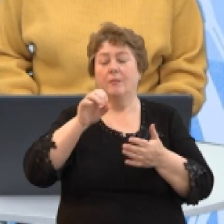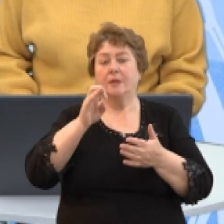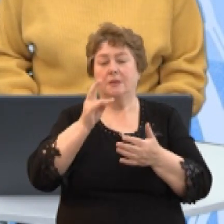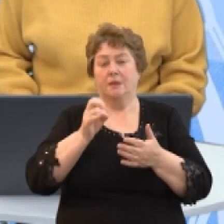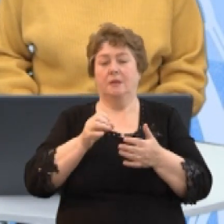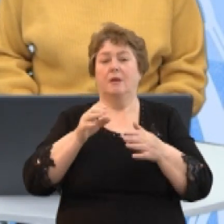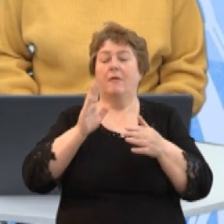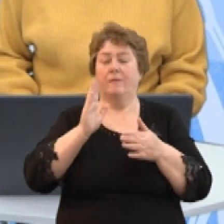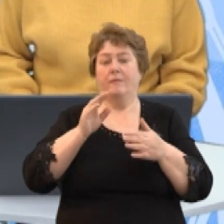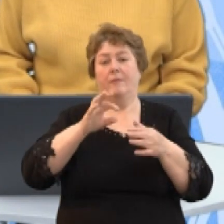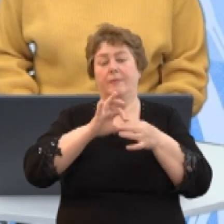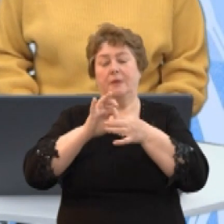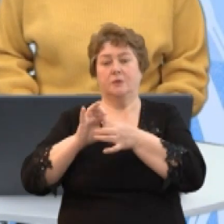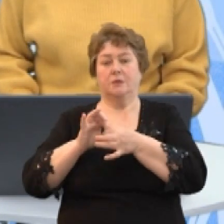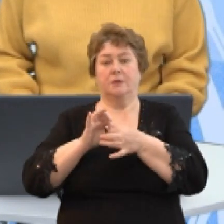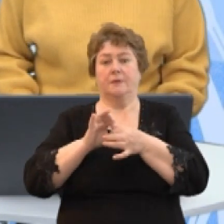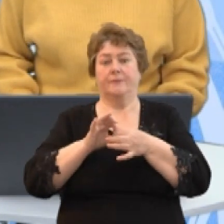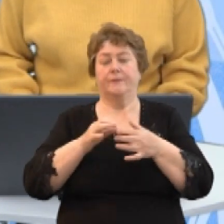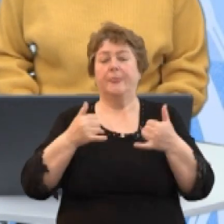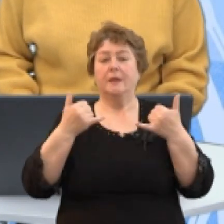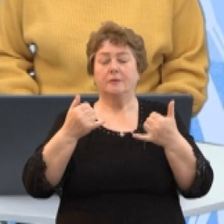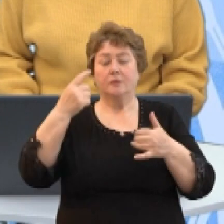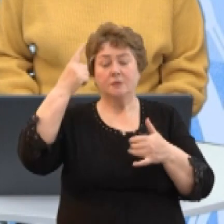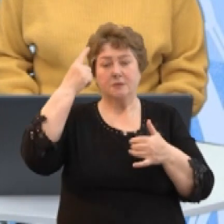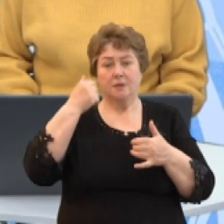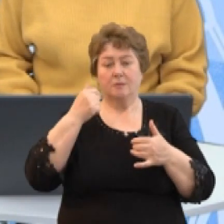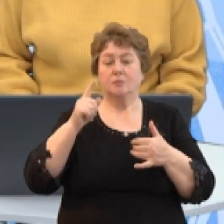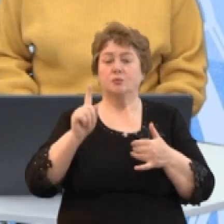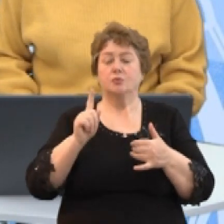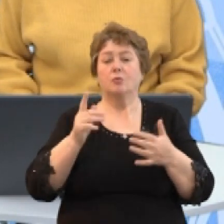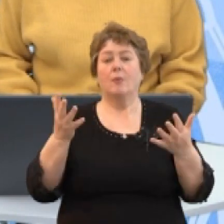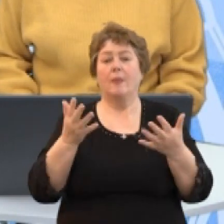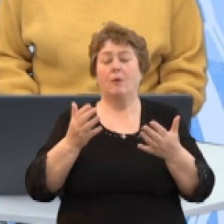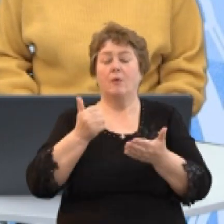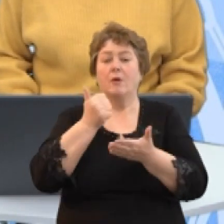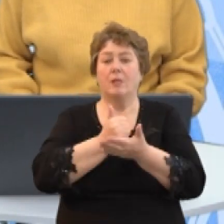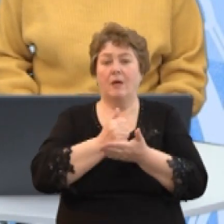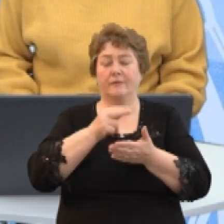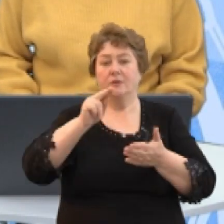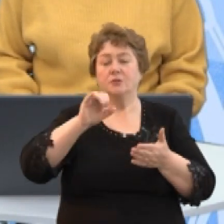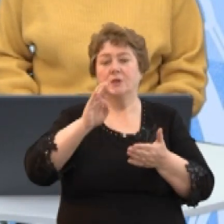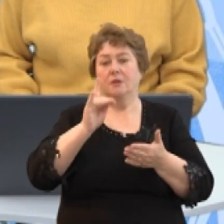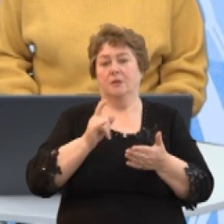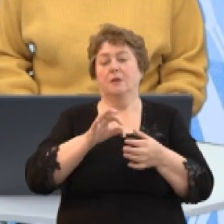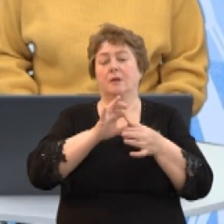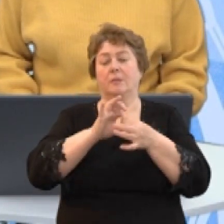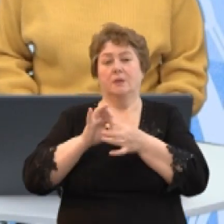предложениях мы с вами знаем что такое главные члены предложения